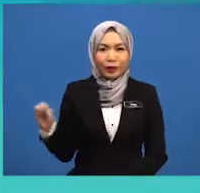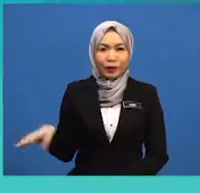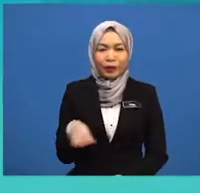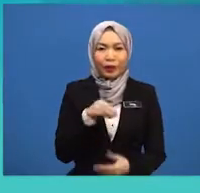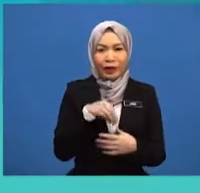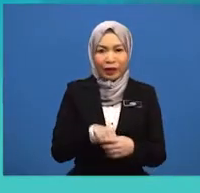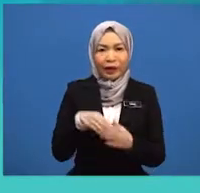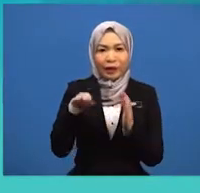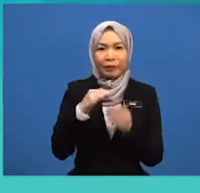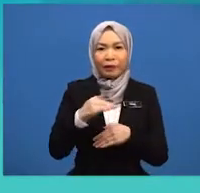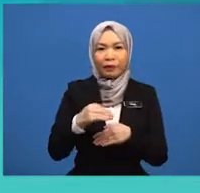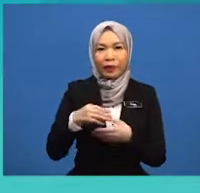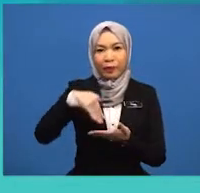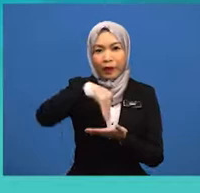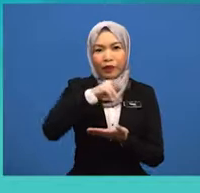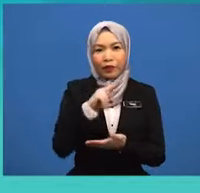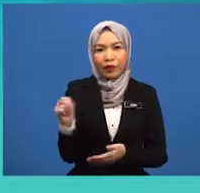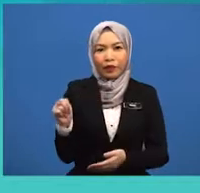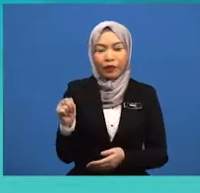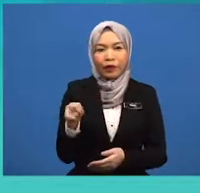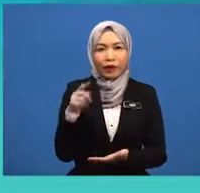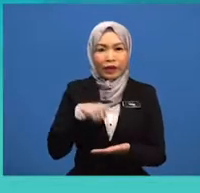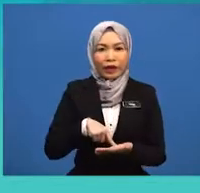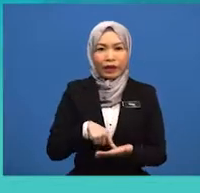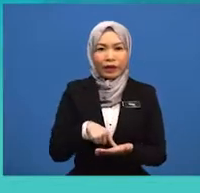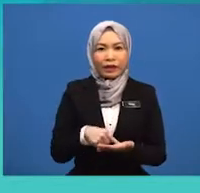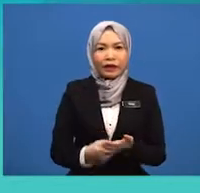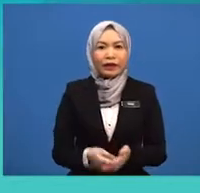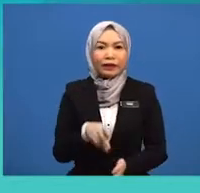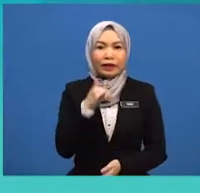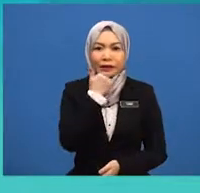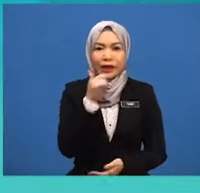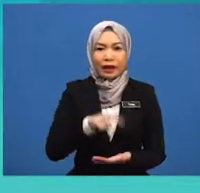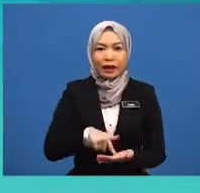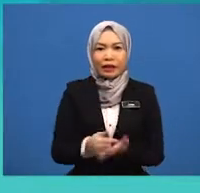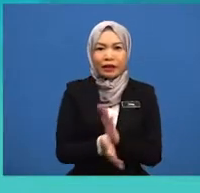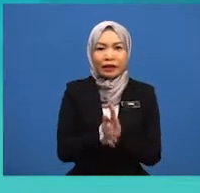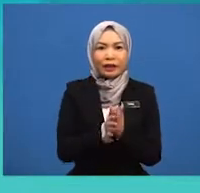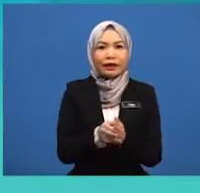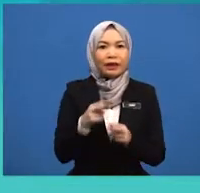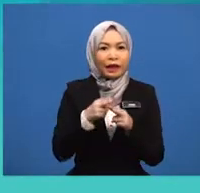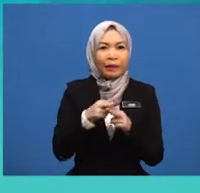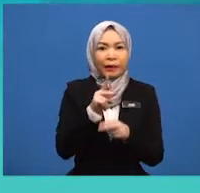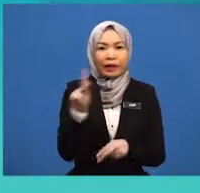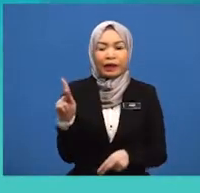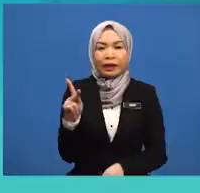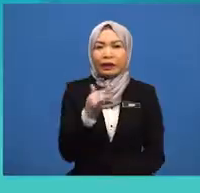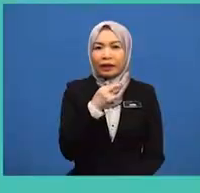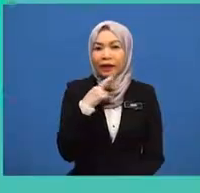Murid-murid, dalam pembangunan algoritma, kesalahan yang berlaku dinamakan sebagai